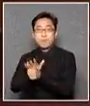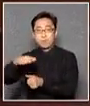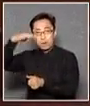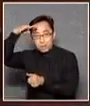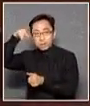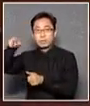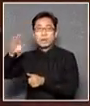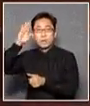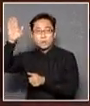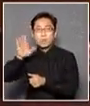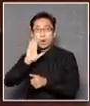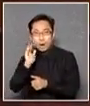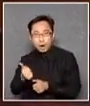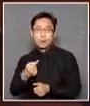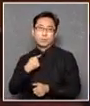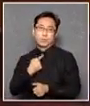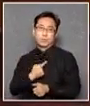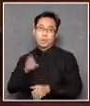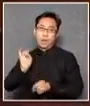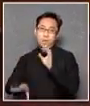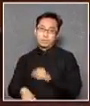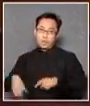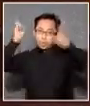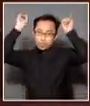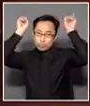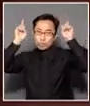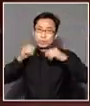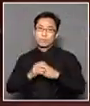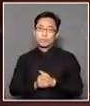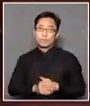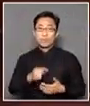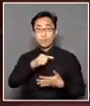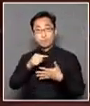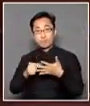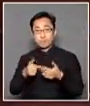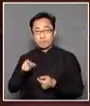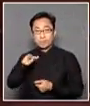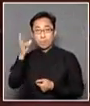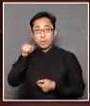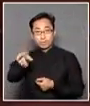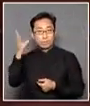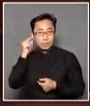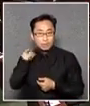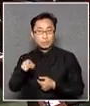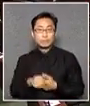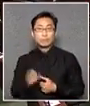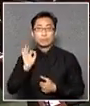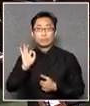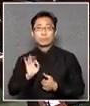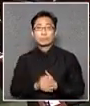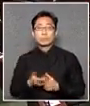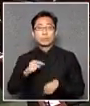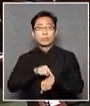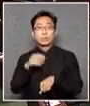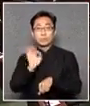你都有啲水平噶，大佬垃圾狗屎一大堆，我要數仲大把啊！黃國興，你一陣聽住啦 ，OK？ 不過冇